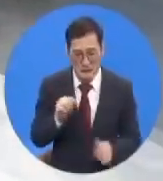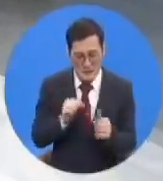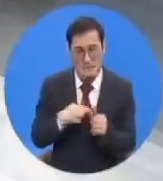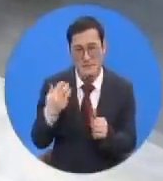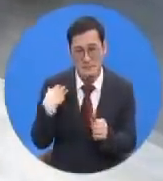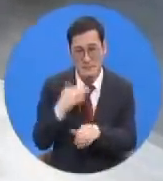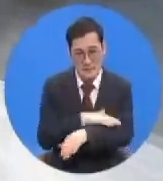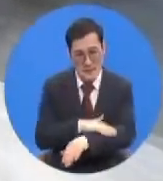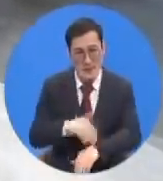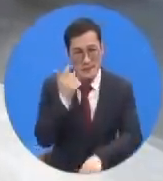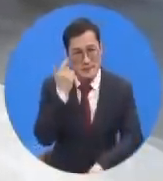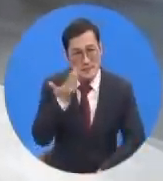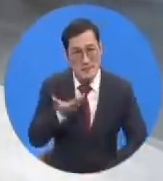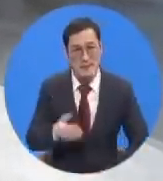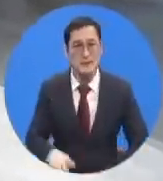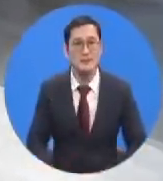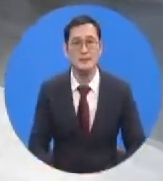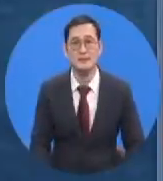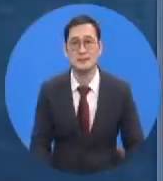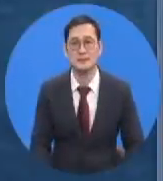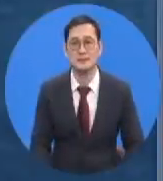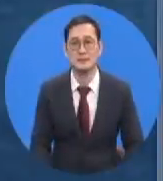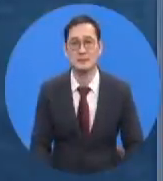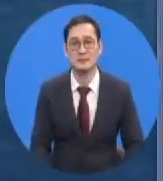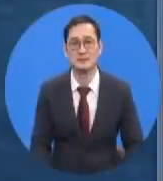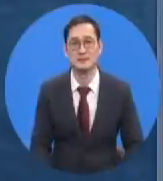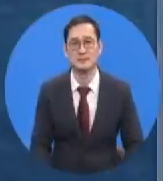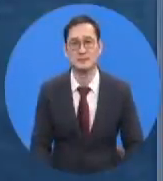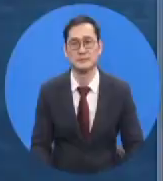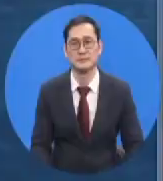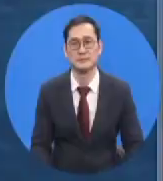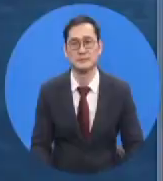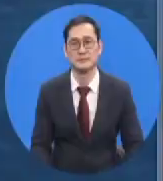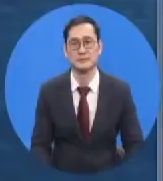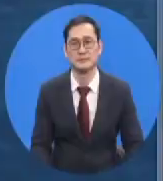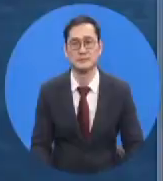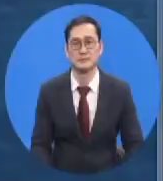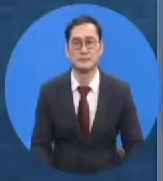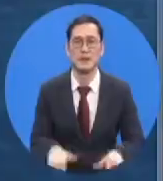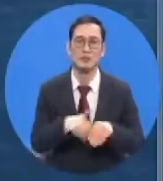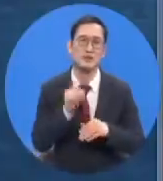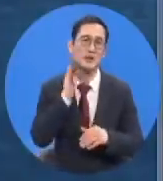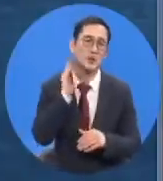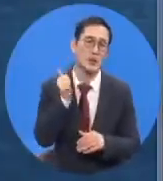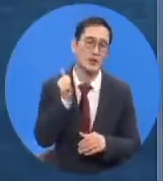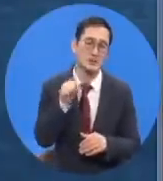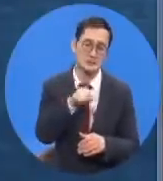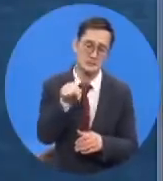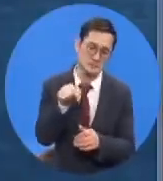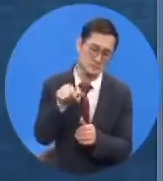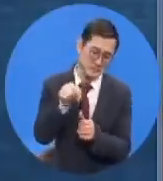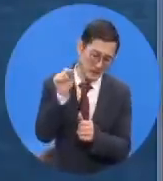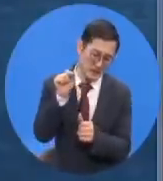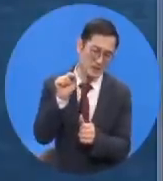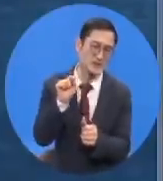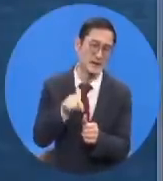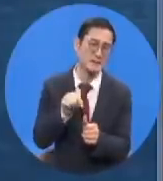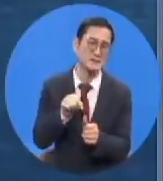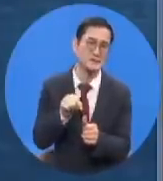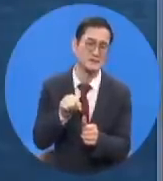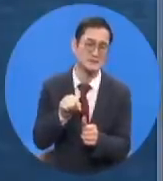있을 거라고 예상을 하십니까? 저는 문재인 대통령이 지금 선택할 수 있는 카드 중에서는 가장 저는 좋은 카드를 뽑아서